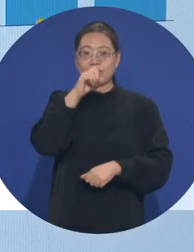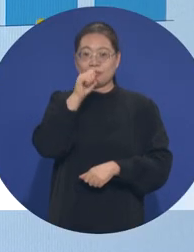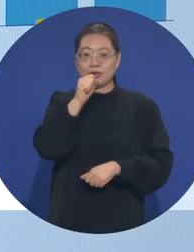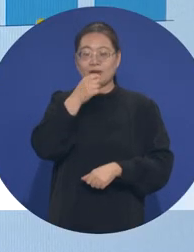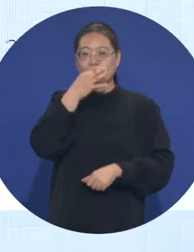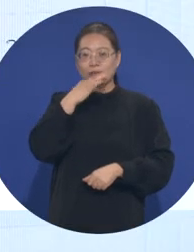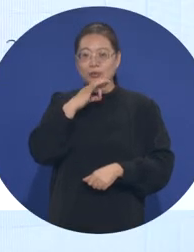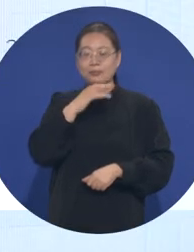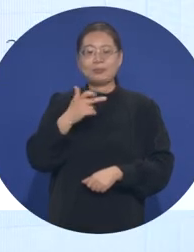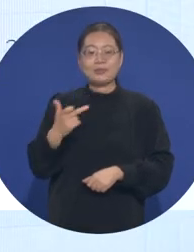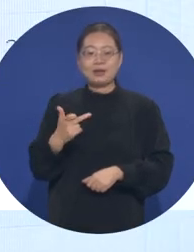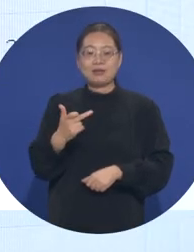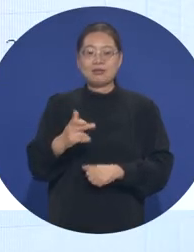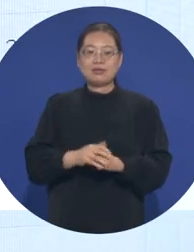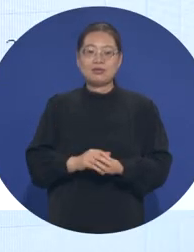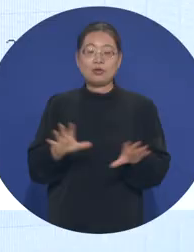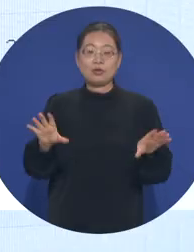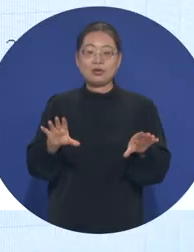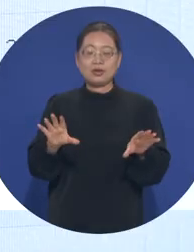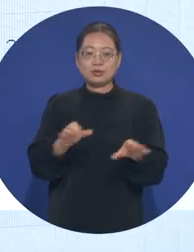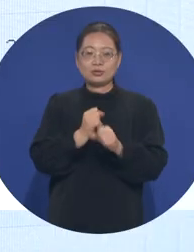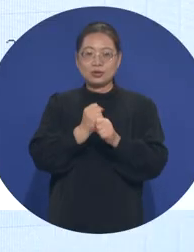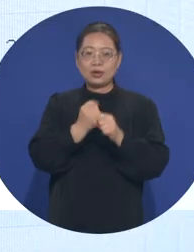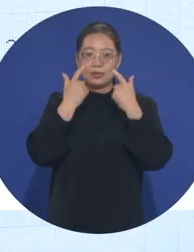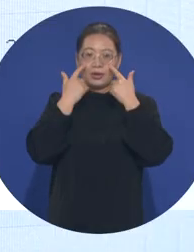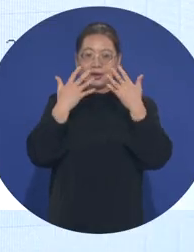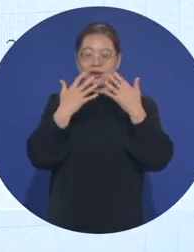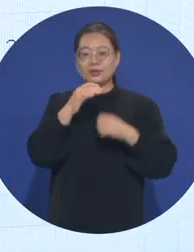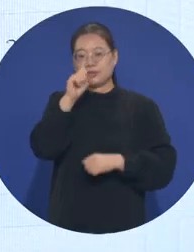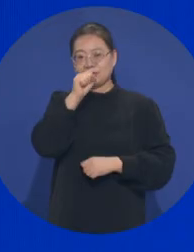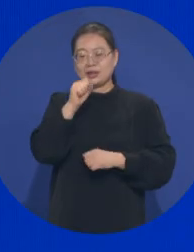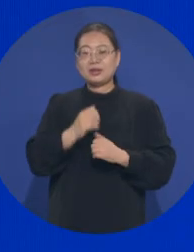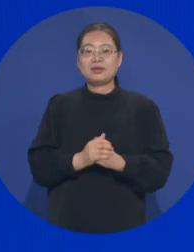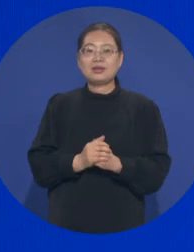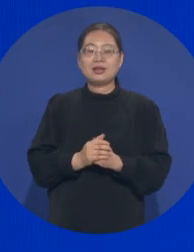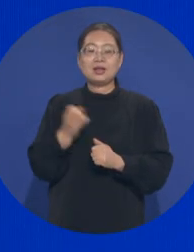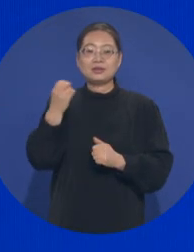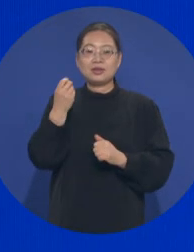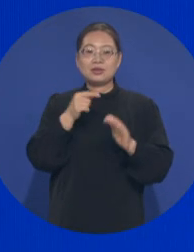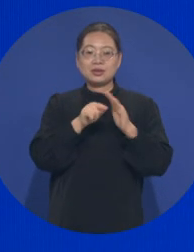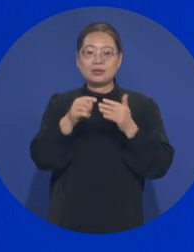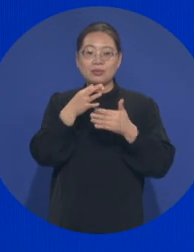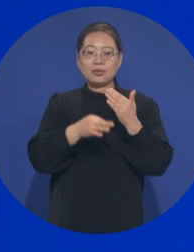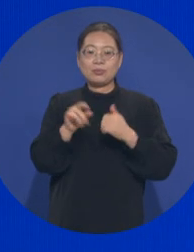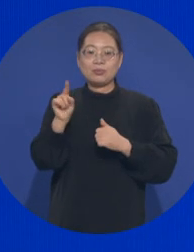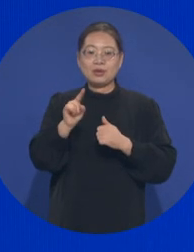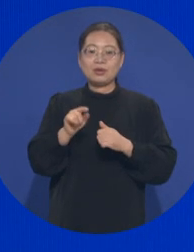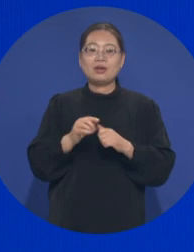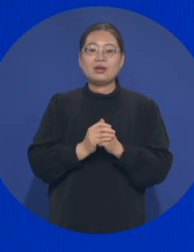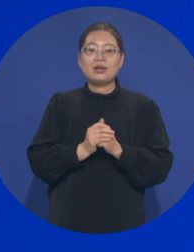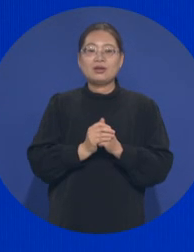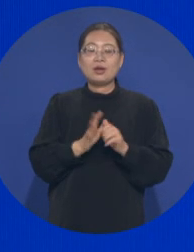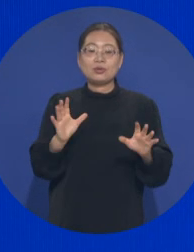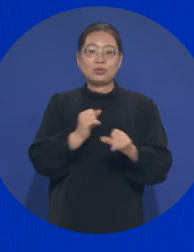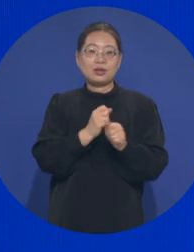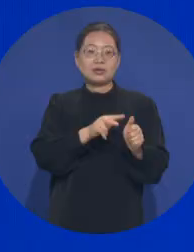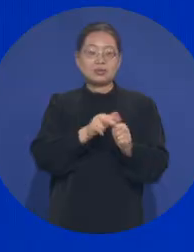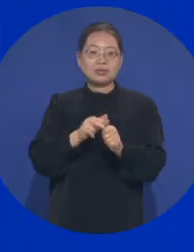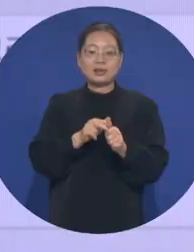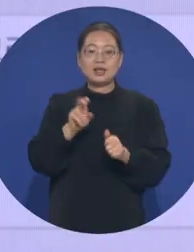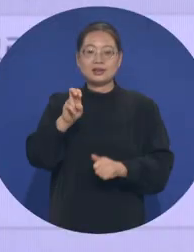좋다 아주 유용하다 한눈에 볼 수 있어서 좋다는 반응입니다 자주 이용하는 콘텐츠는 부동산 종합